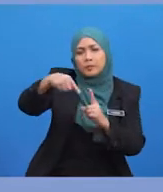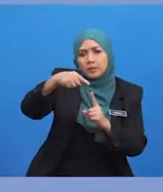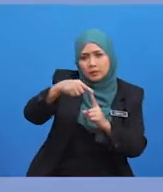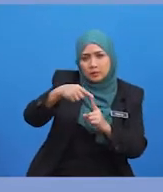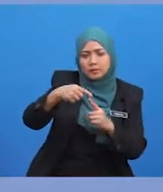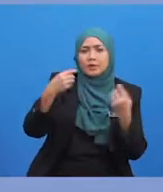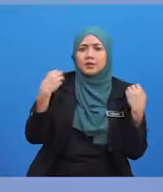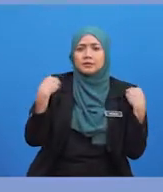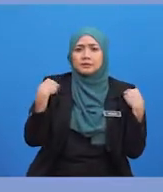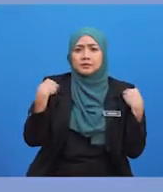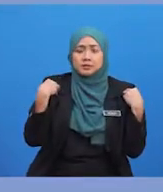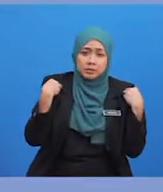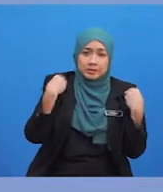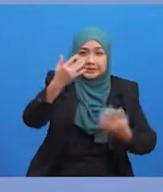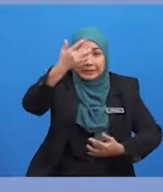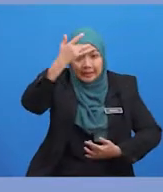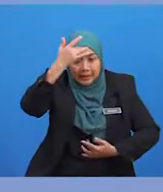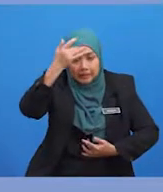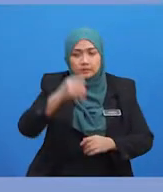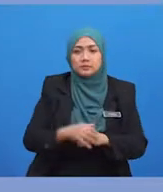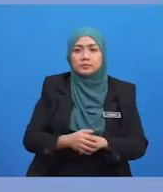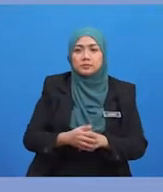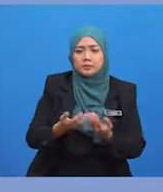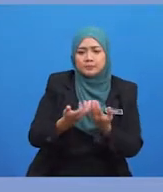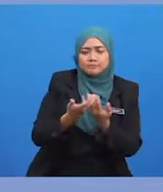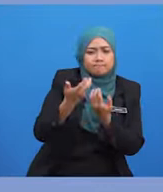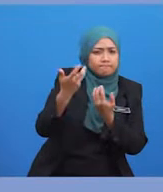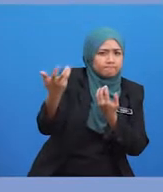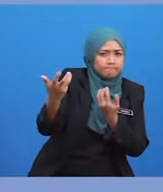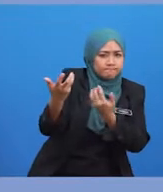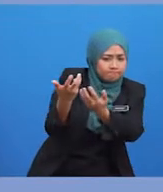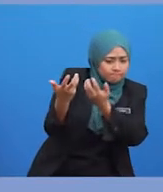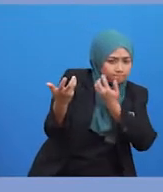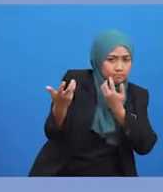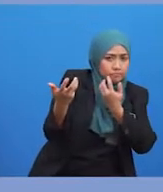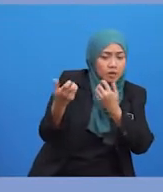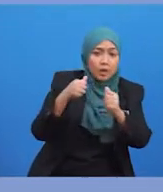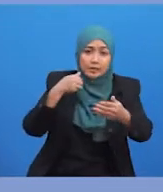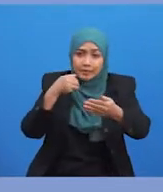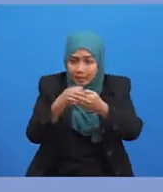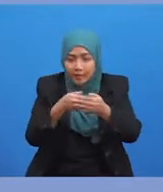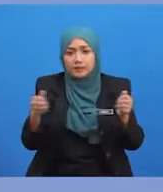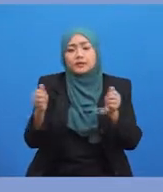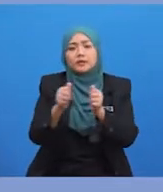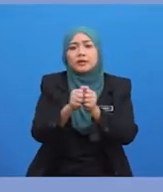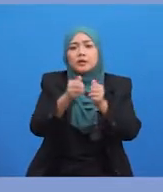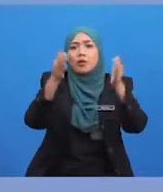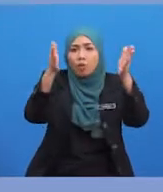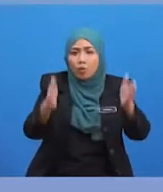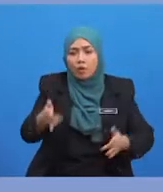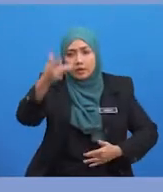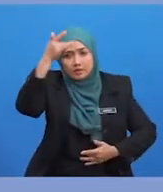penyakit. Cuba mengelak daripada mendekati pesakit yang menghidapi